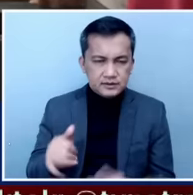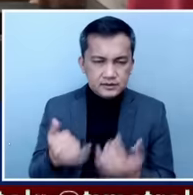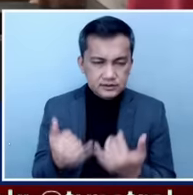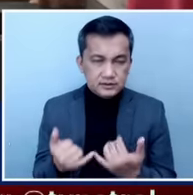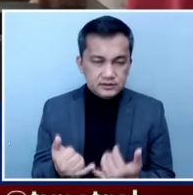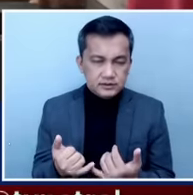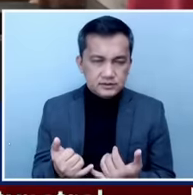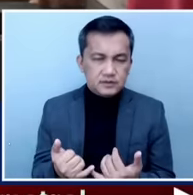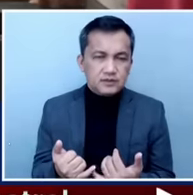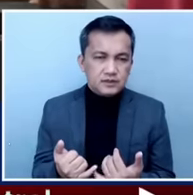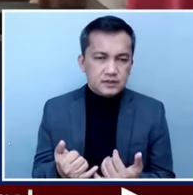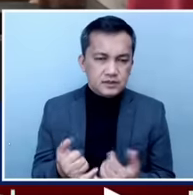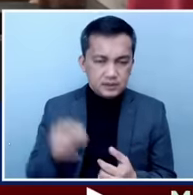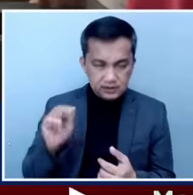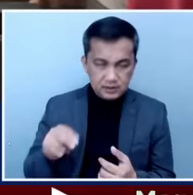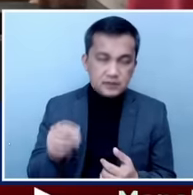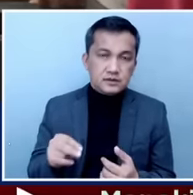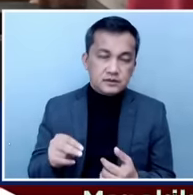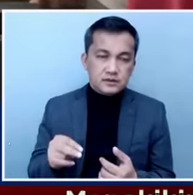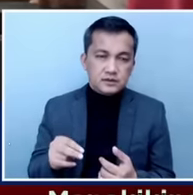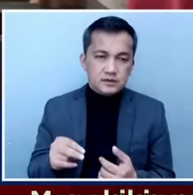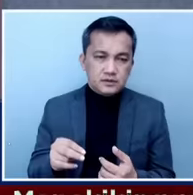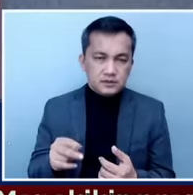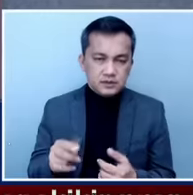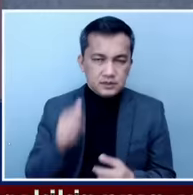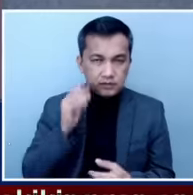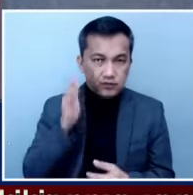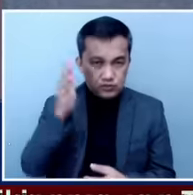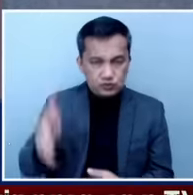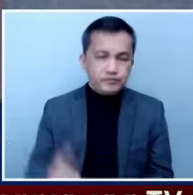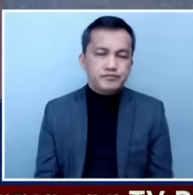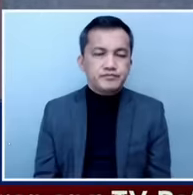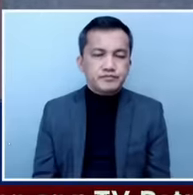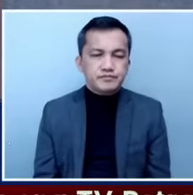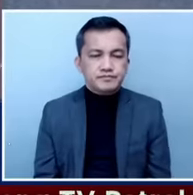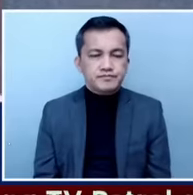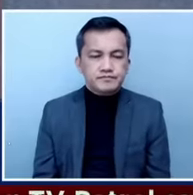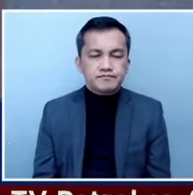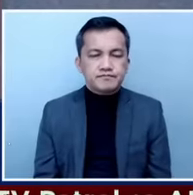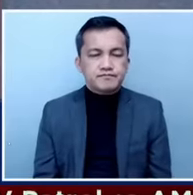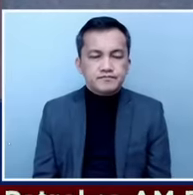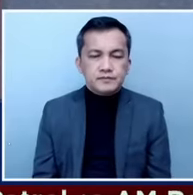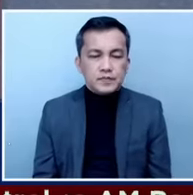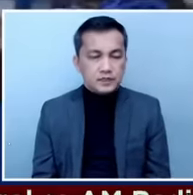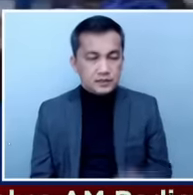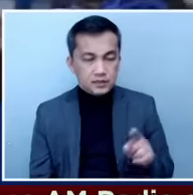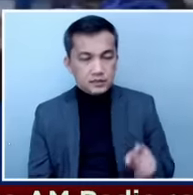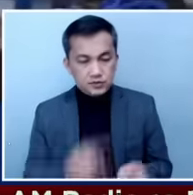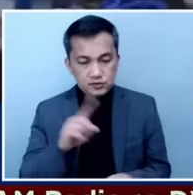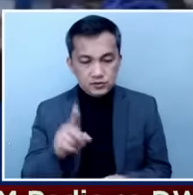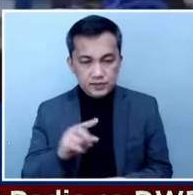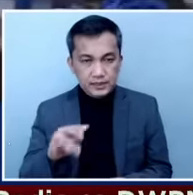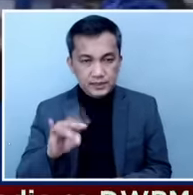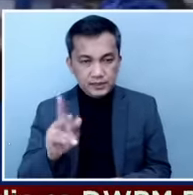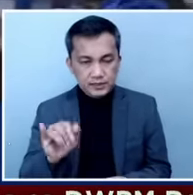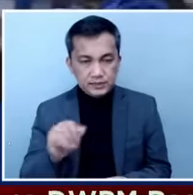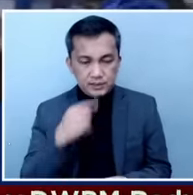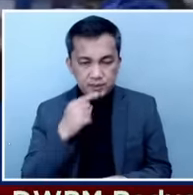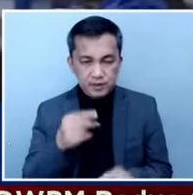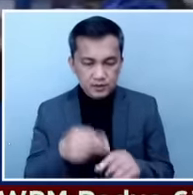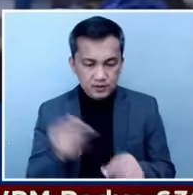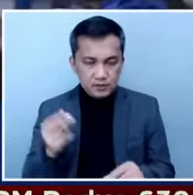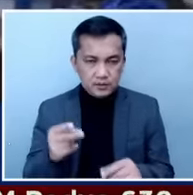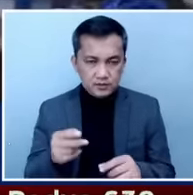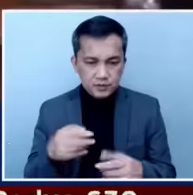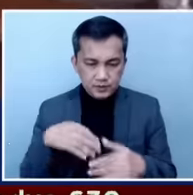at pangangailangan ng kinabukasan. Thank you very much. Panilya Kuzubiri, magbibitiw siya sa pwesto oras na mapasukan